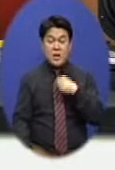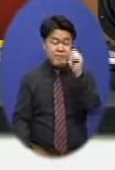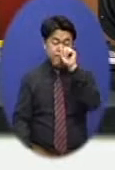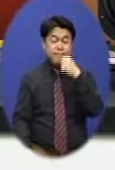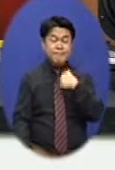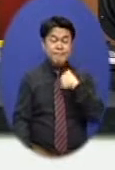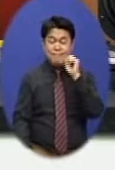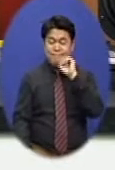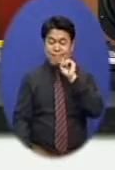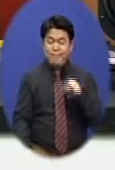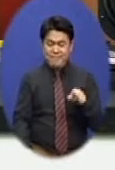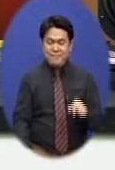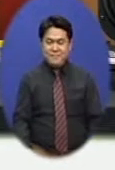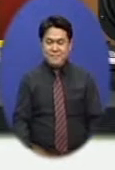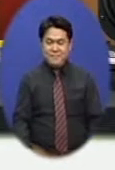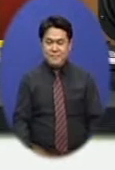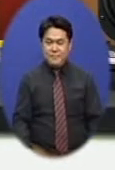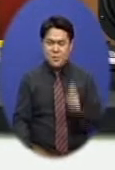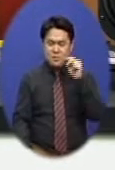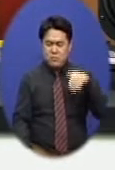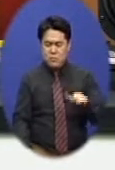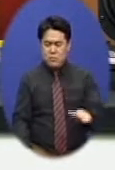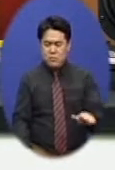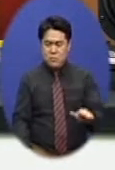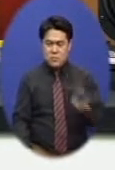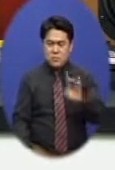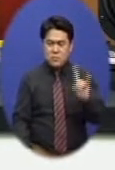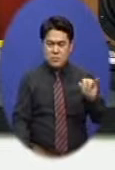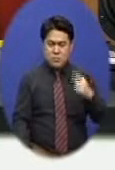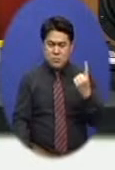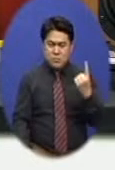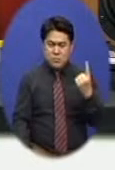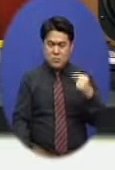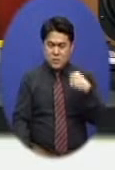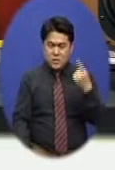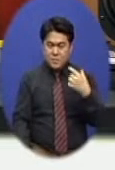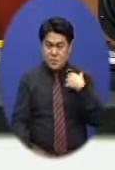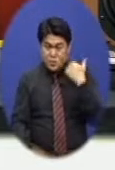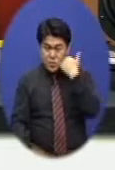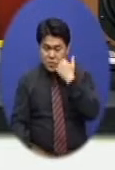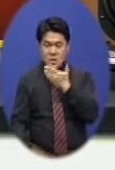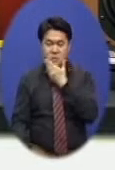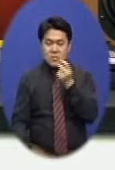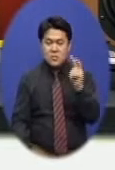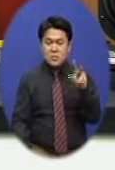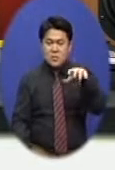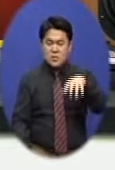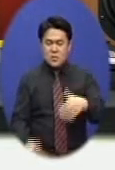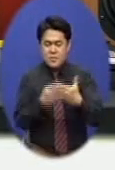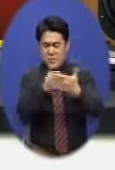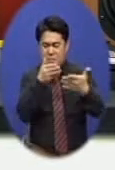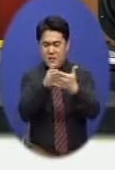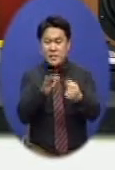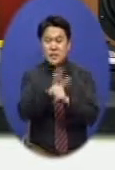아. 예. 지금 중저음의 가수 배호 선생님의 대를 이우고 있는 가수가 바로 복지 TV에 유리벽